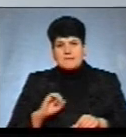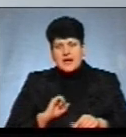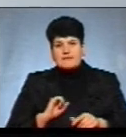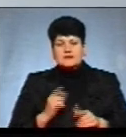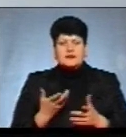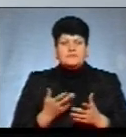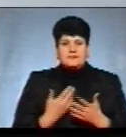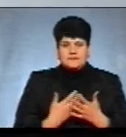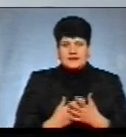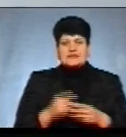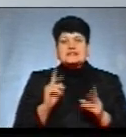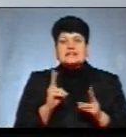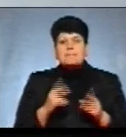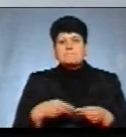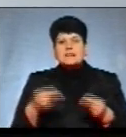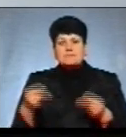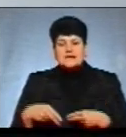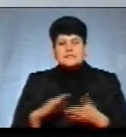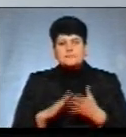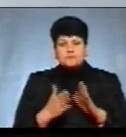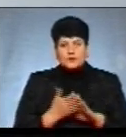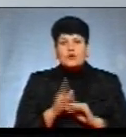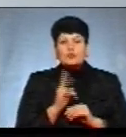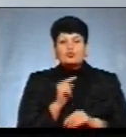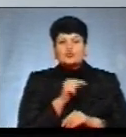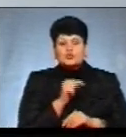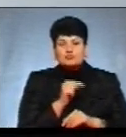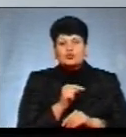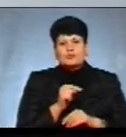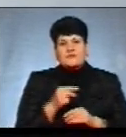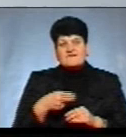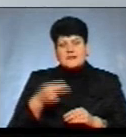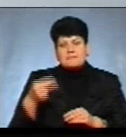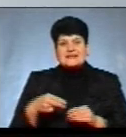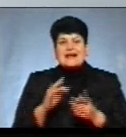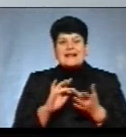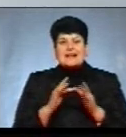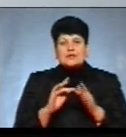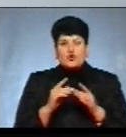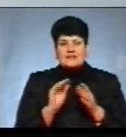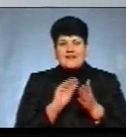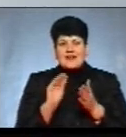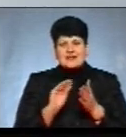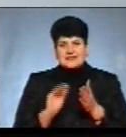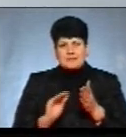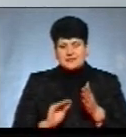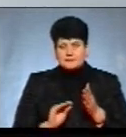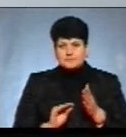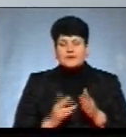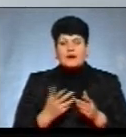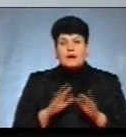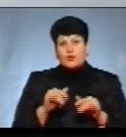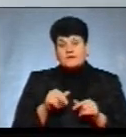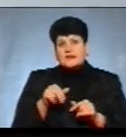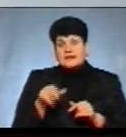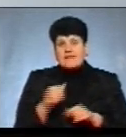терапевта, педіатра, з яким він підписав декларацію і який йому, тобто пацієнту, виписує електронний рецепт. Далі